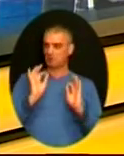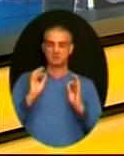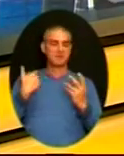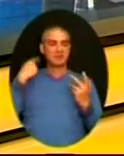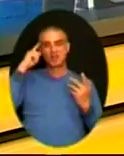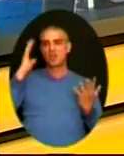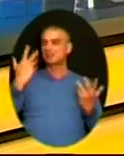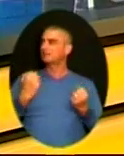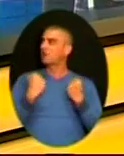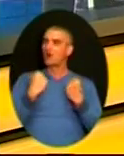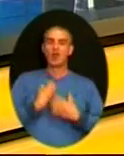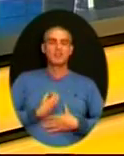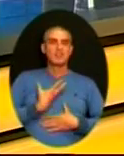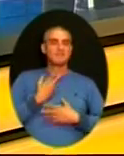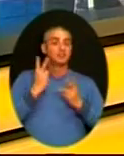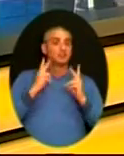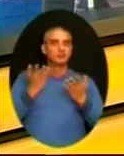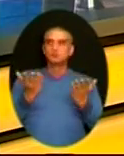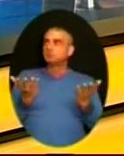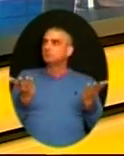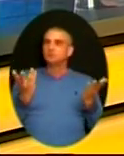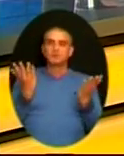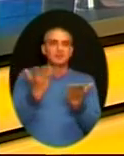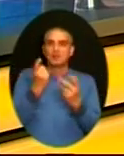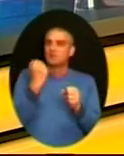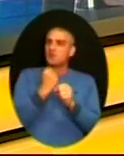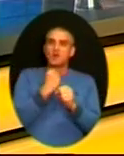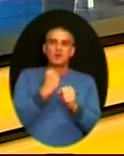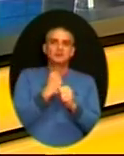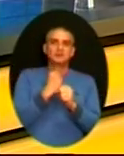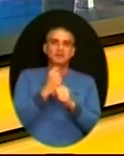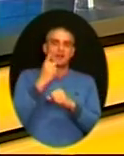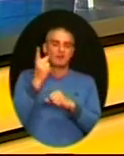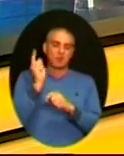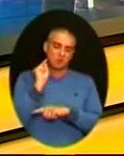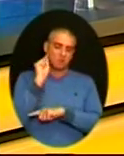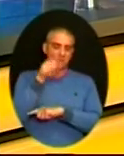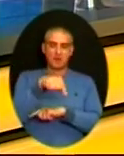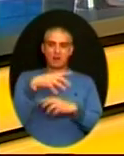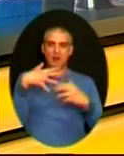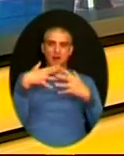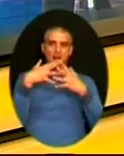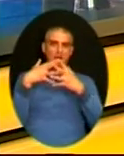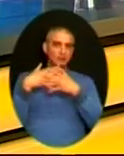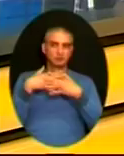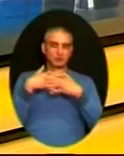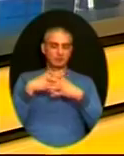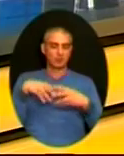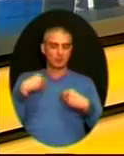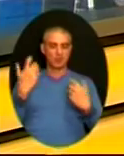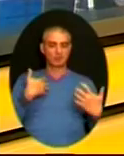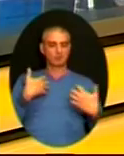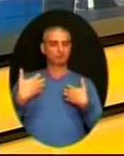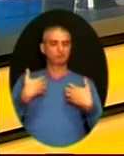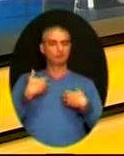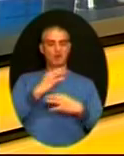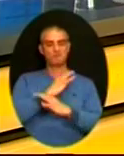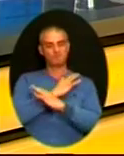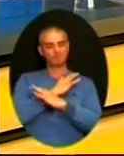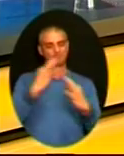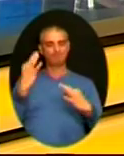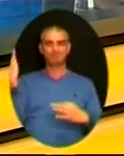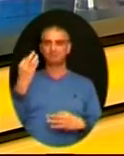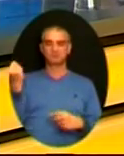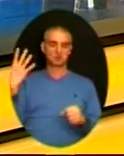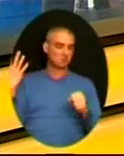לא יודעת איזה תעצומות נפש יש לאיש, ואיך הוא עושה את זה, אבל הוא מגיע לארצות הברית, הוא נותן את השואו של החיים וואו. שלו,